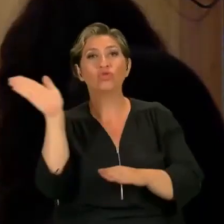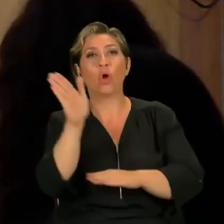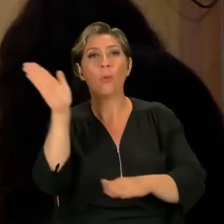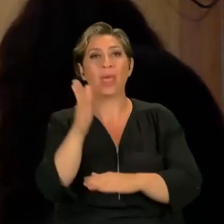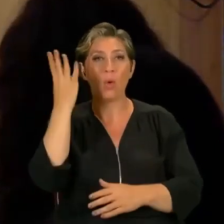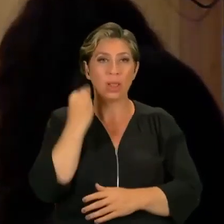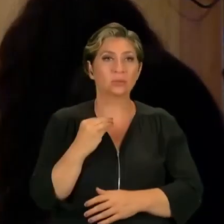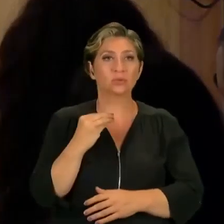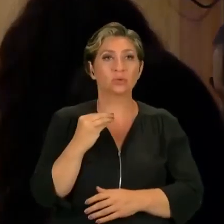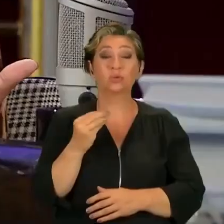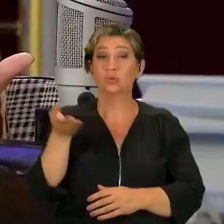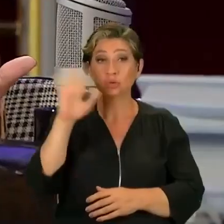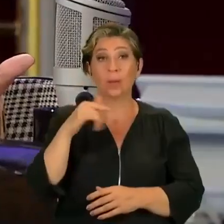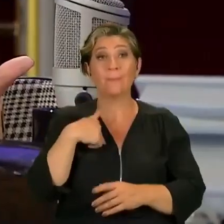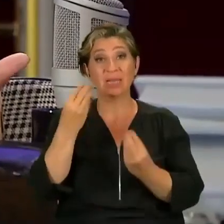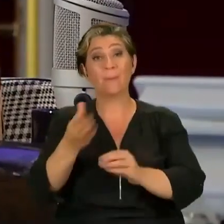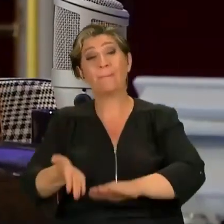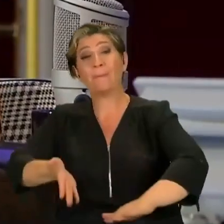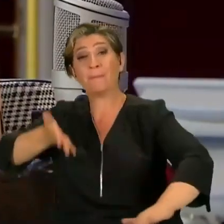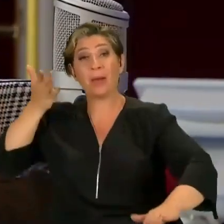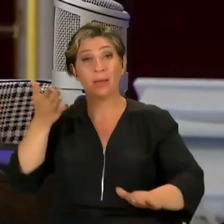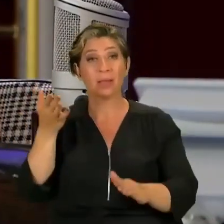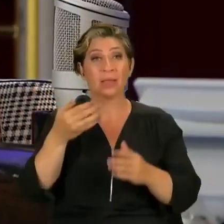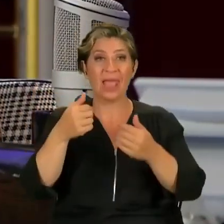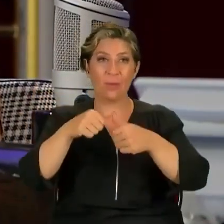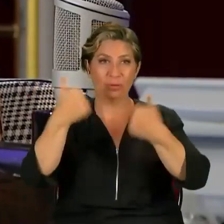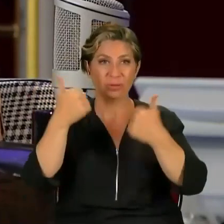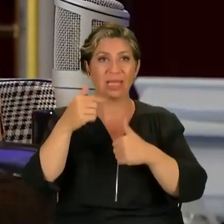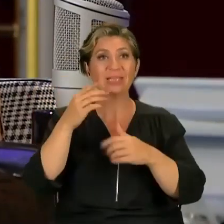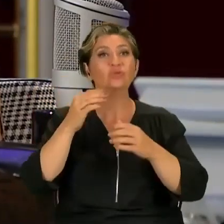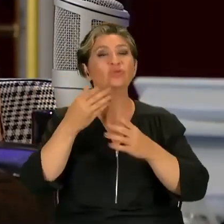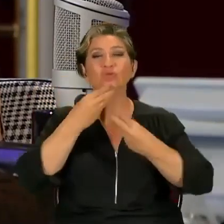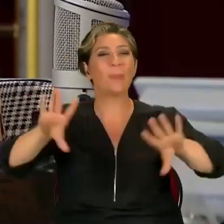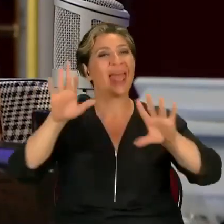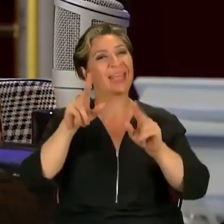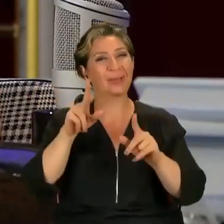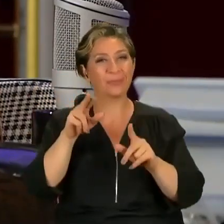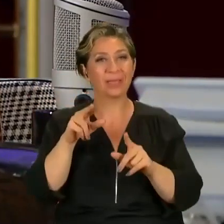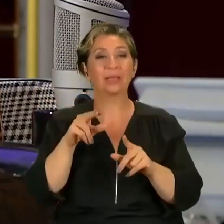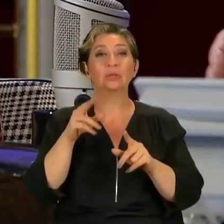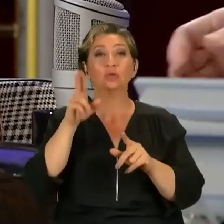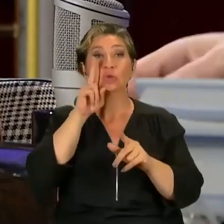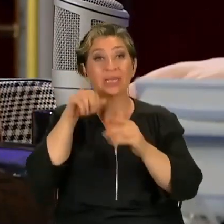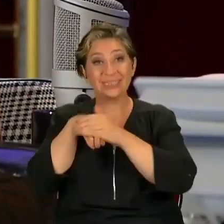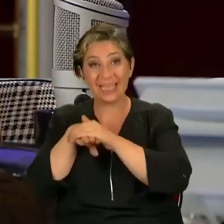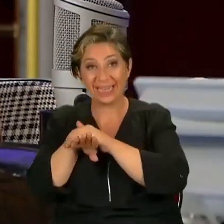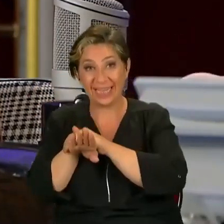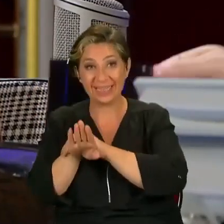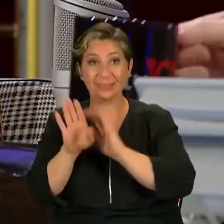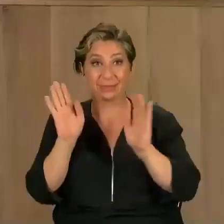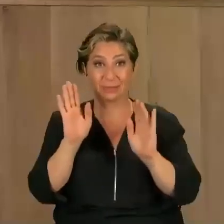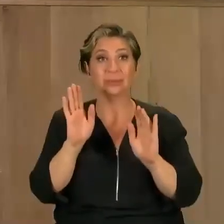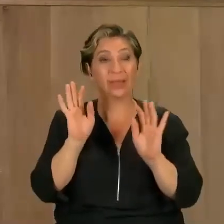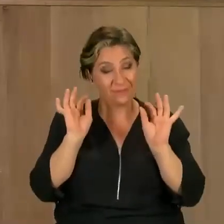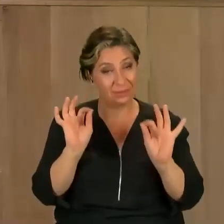dövmeyi öğreniyorsun. Sonra ben de iyi bir dayak attım tabii ayrılırken. En son jübile olarak çocuklar, sona saklayın kendinizi